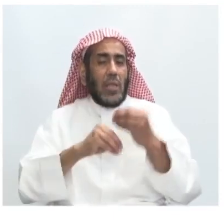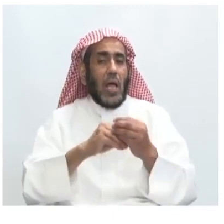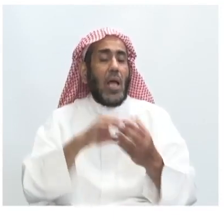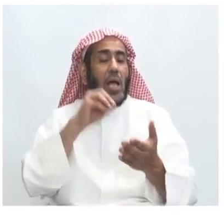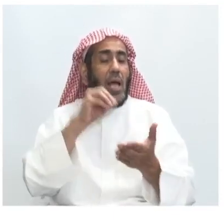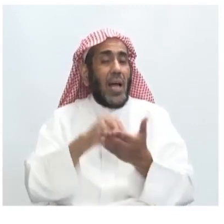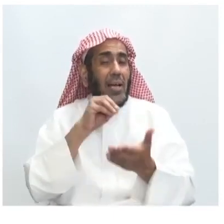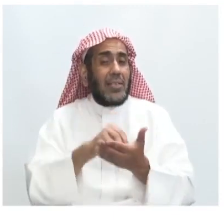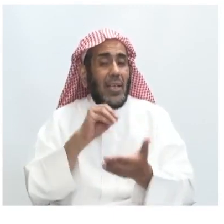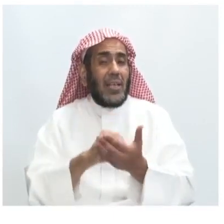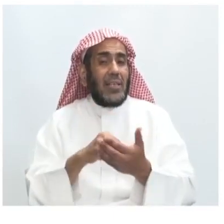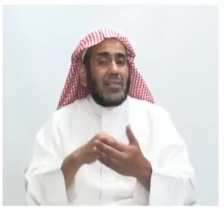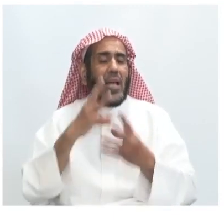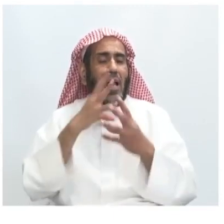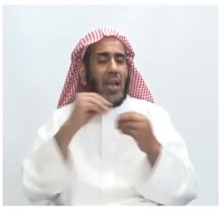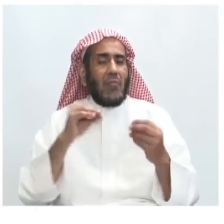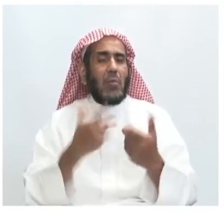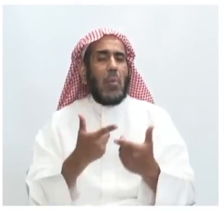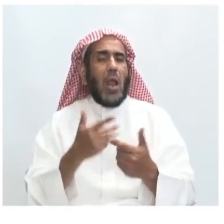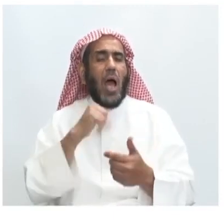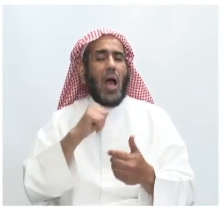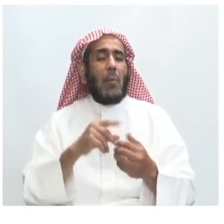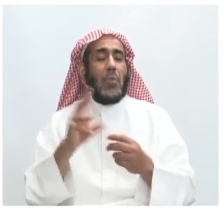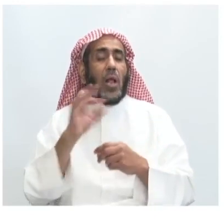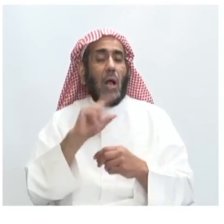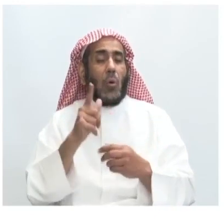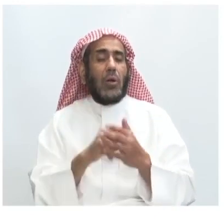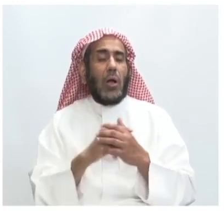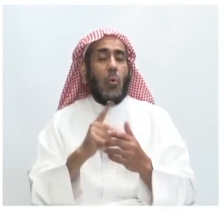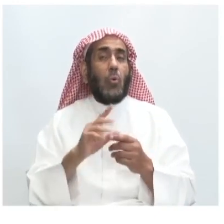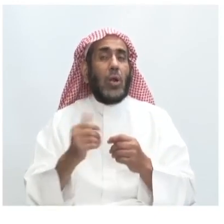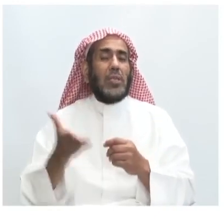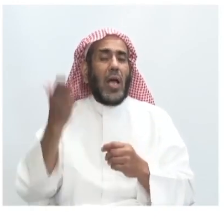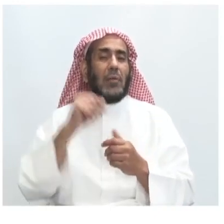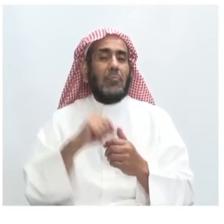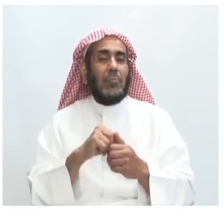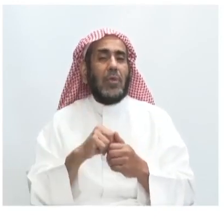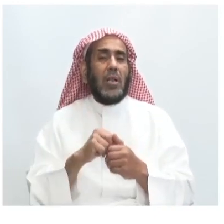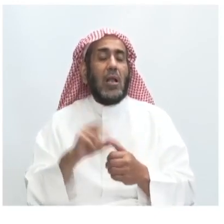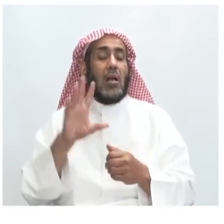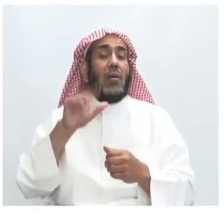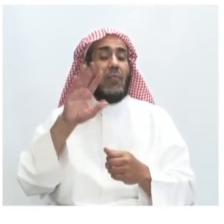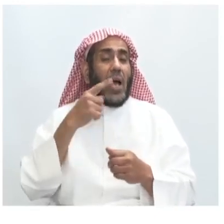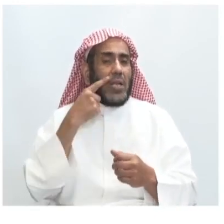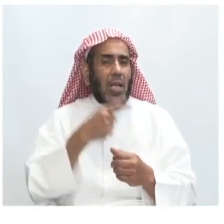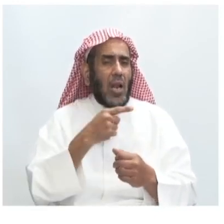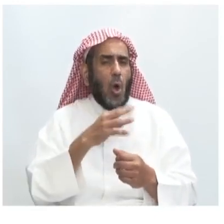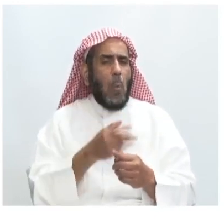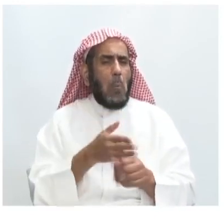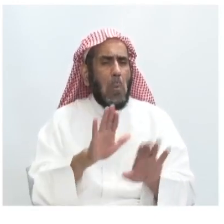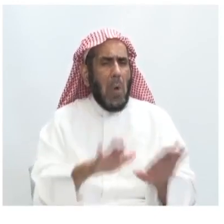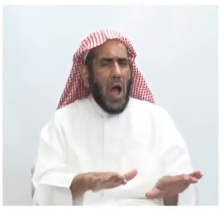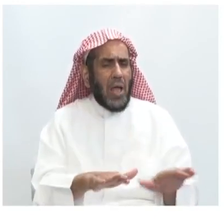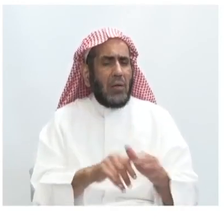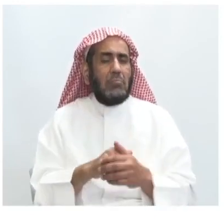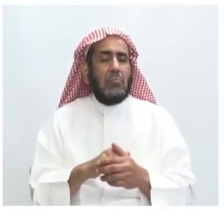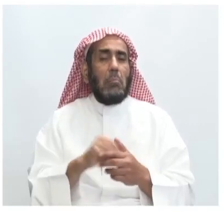المعنى هنا اذا خرج الى غرض النفي مثل قول الله تعالى فهل ترى لهم من باقيه